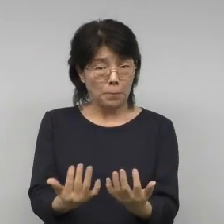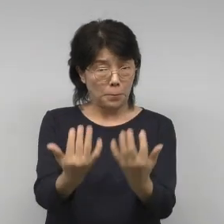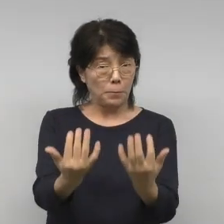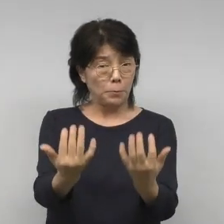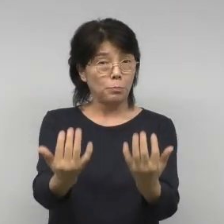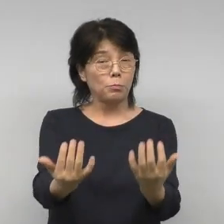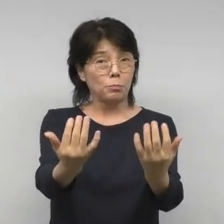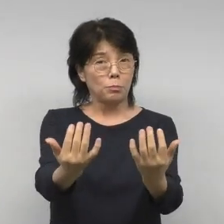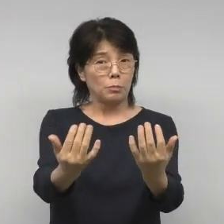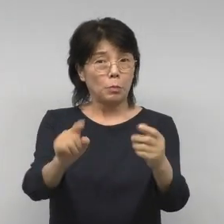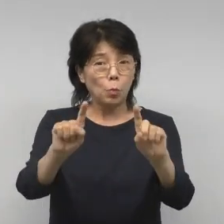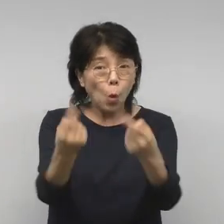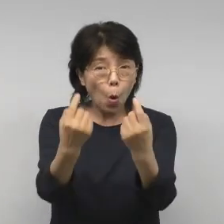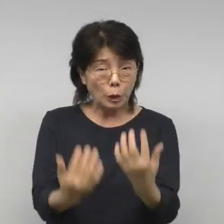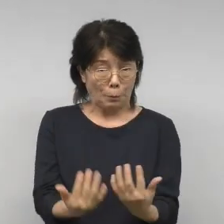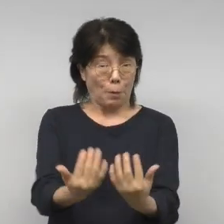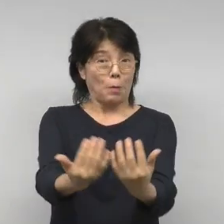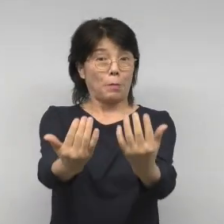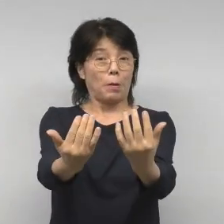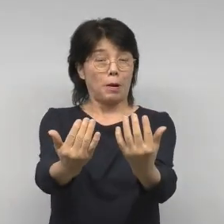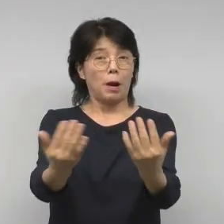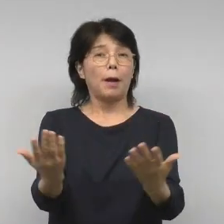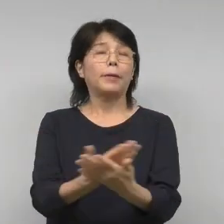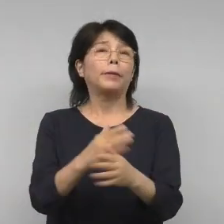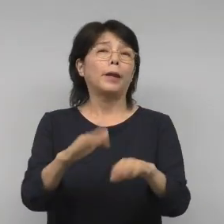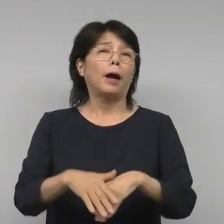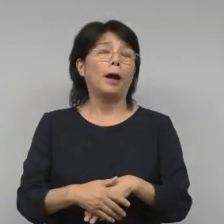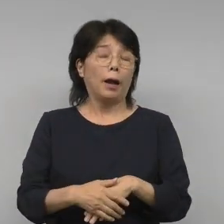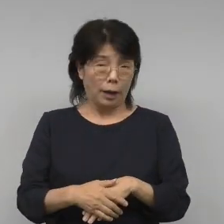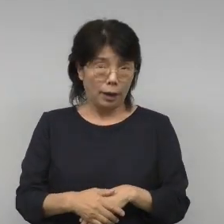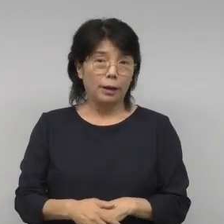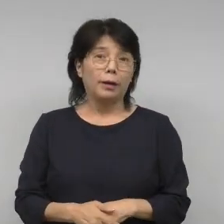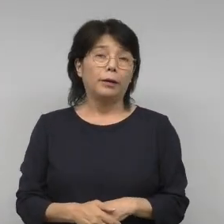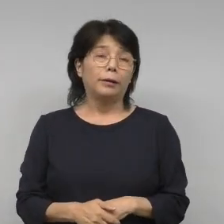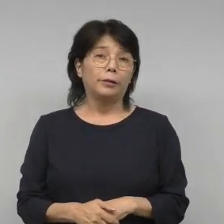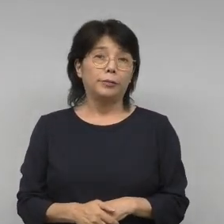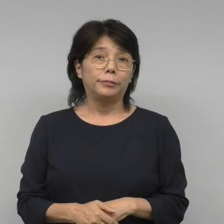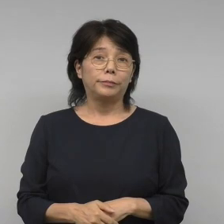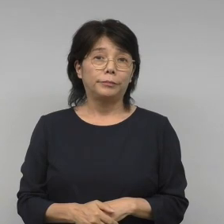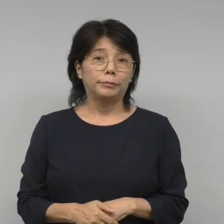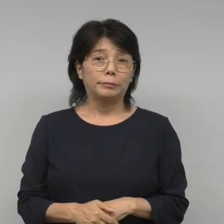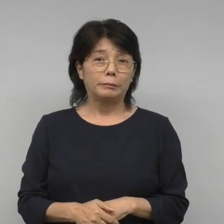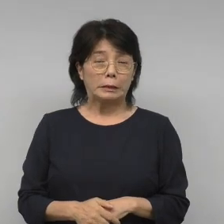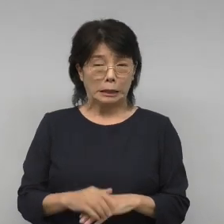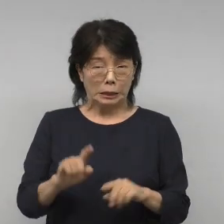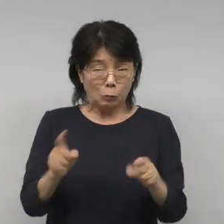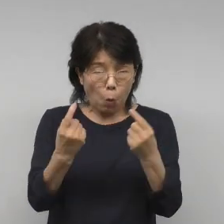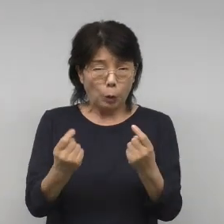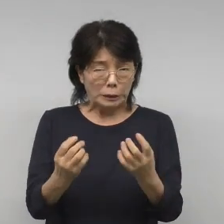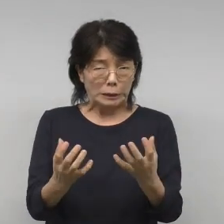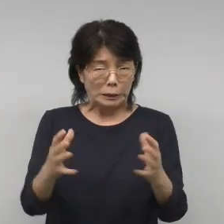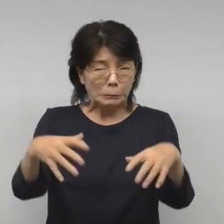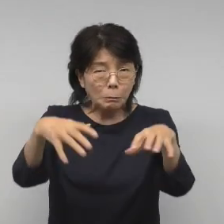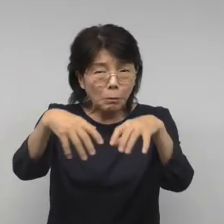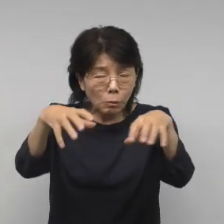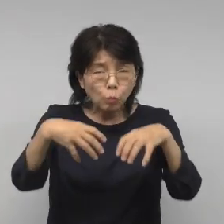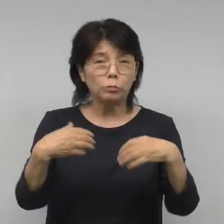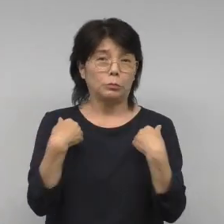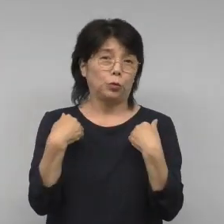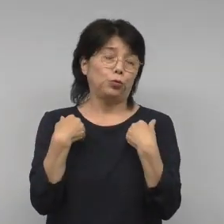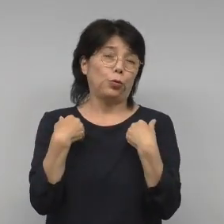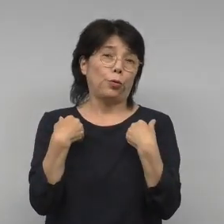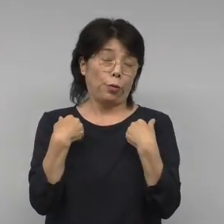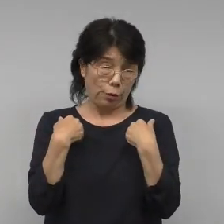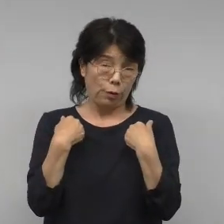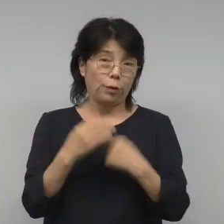目が一斉に伸びたということで一気に進行いたしまして、一斉に適債するというふうな形になりました